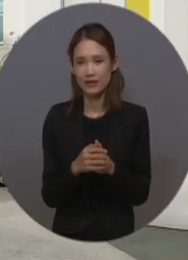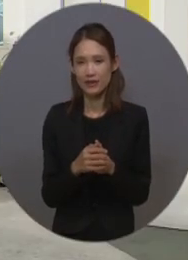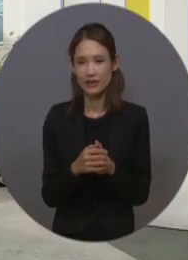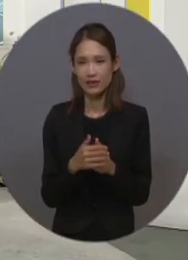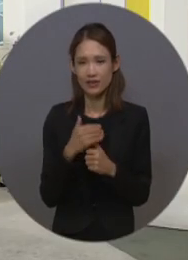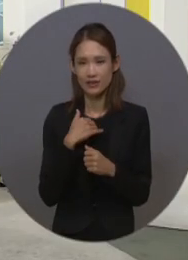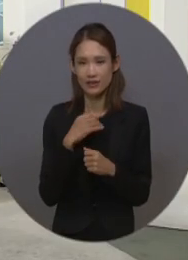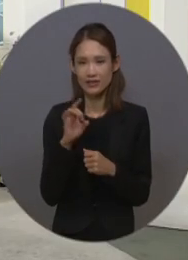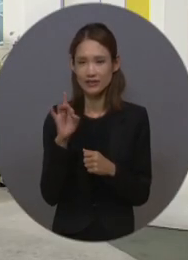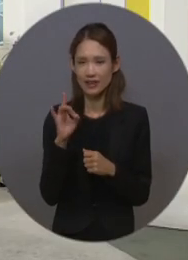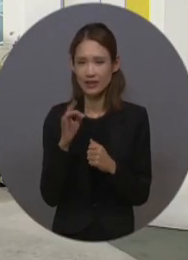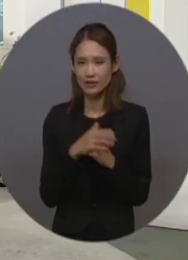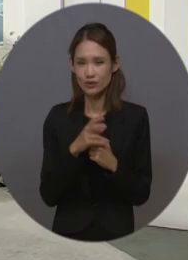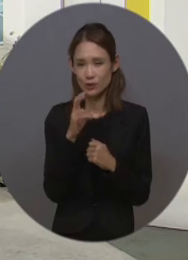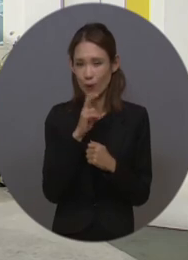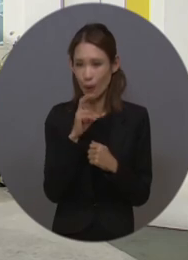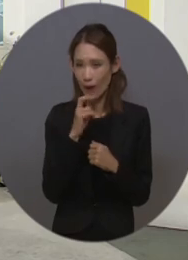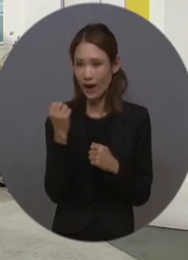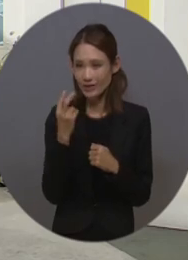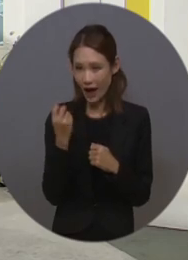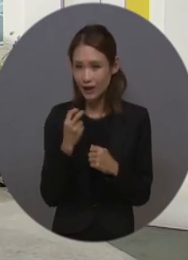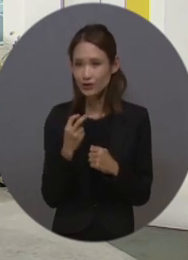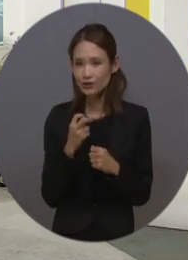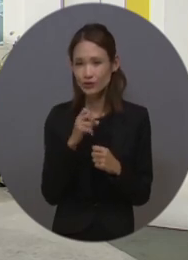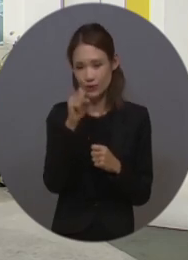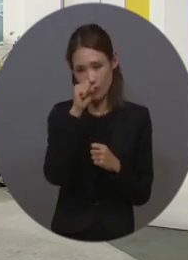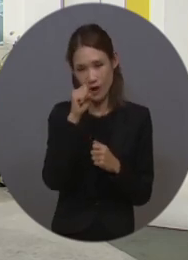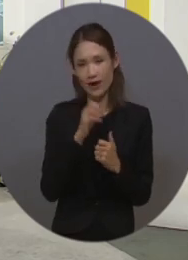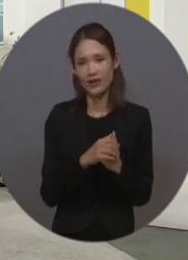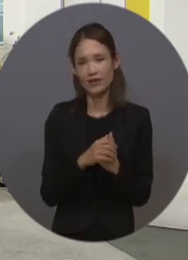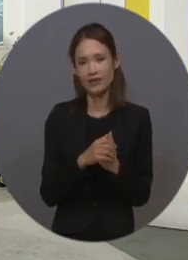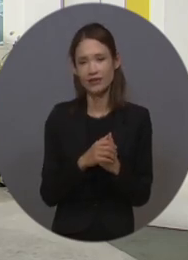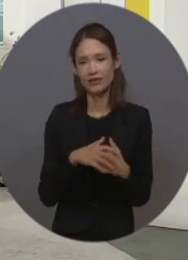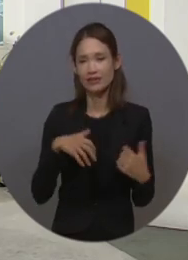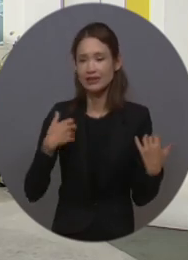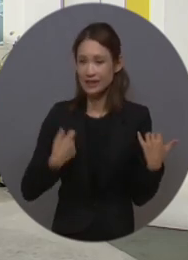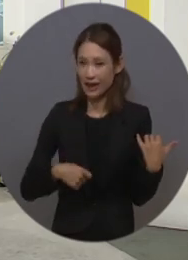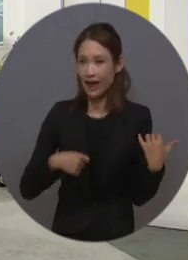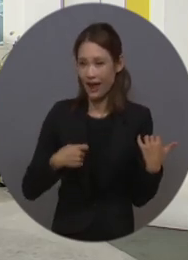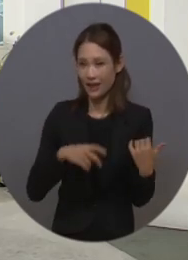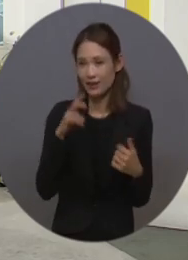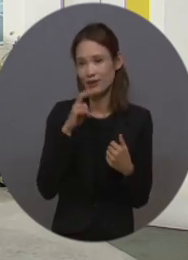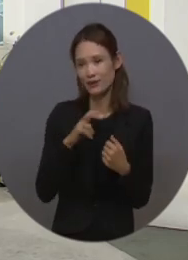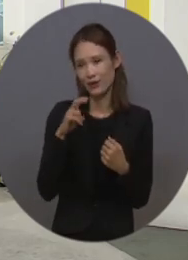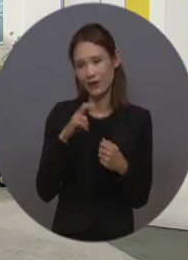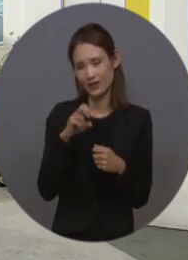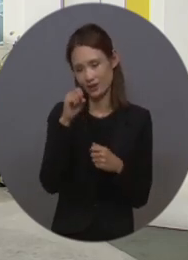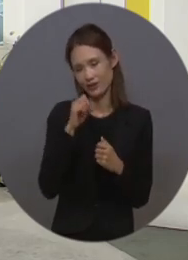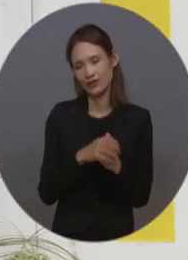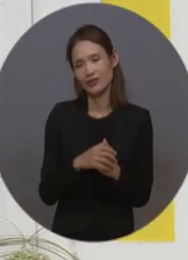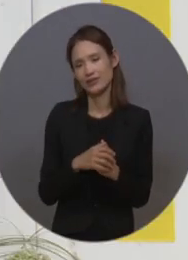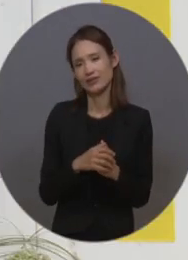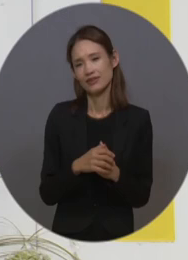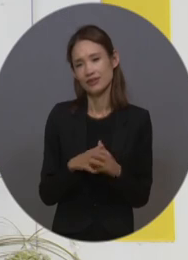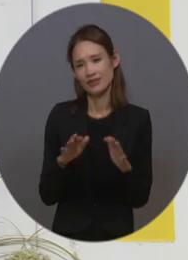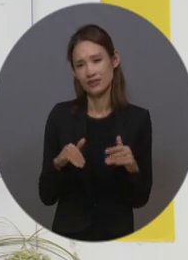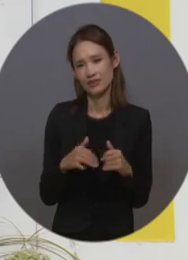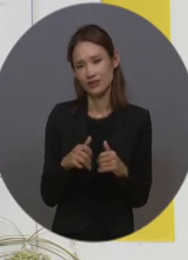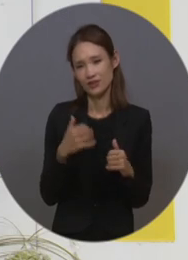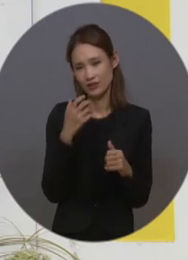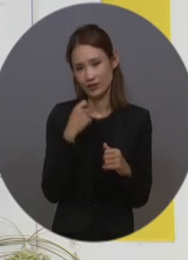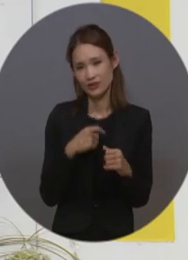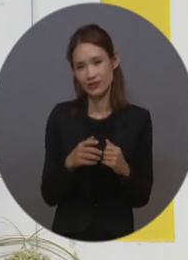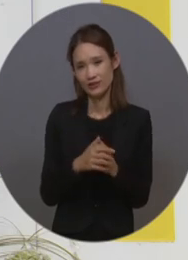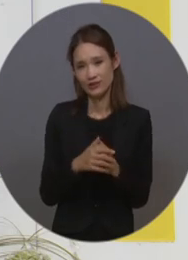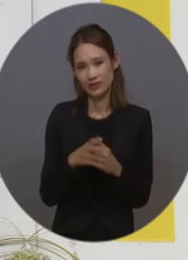전 사실 노래를 자주 네. 합니다. 노래를 좋아하고요. 네. 기타 치면서 노래하는 걸 좋아하는데 오늘 기타를 안 가져와서